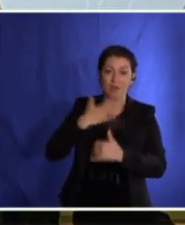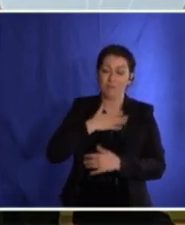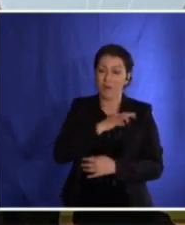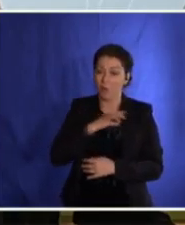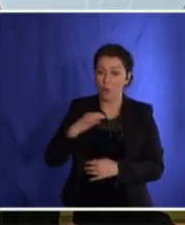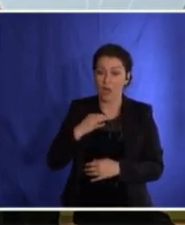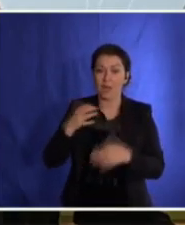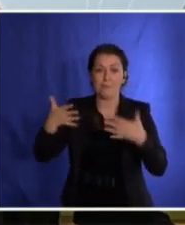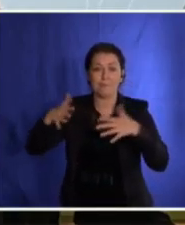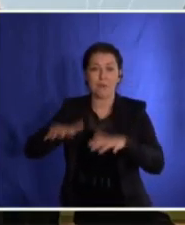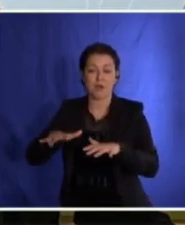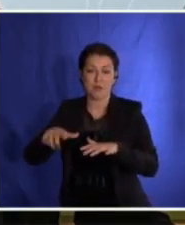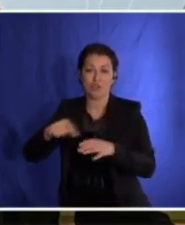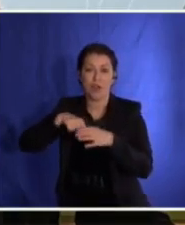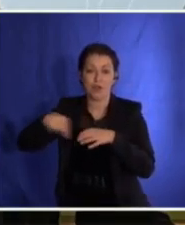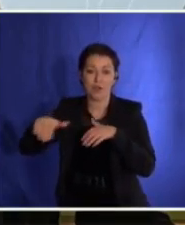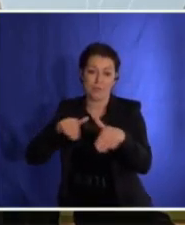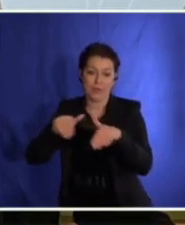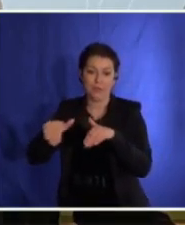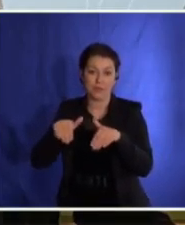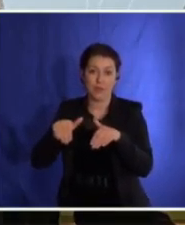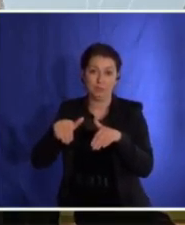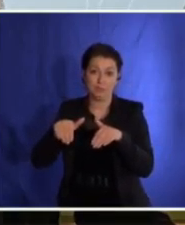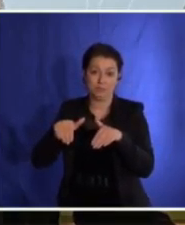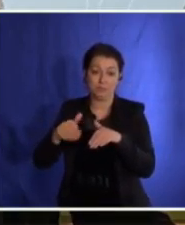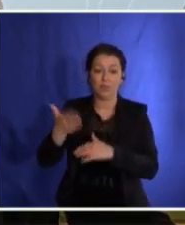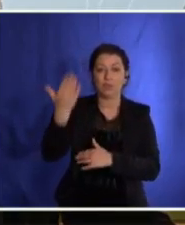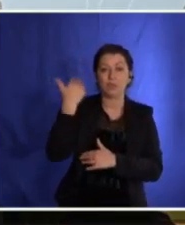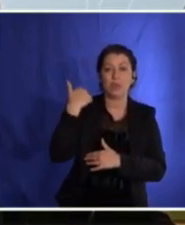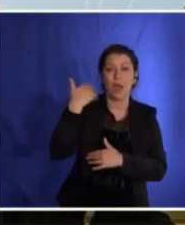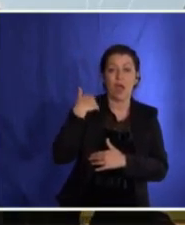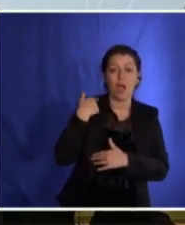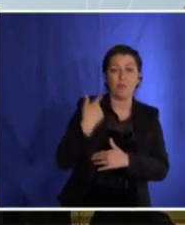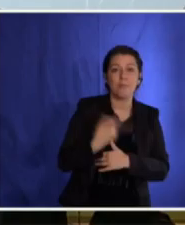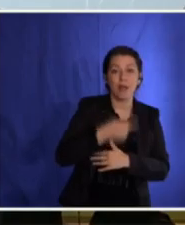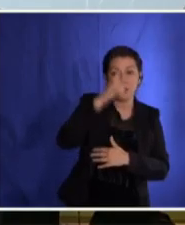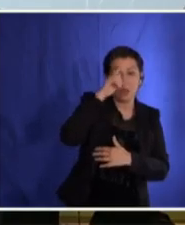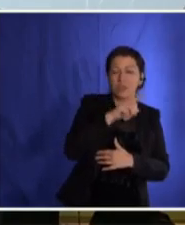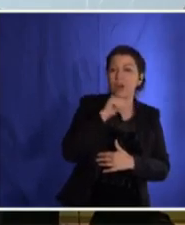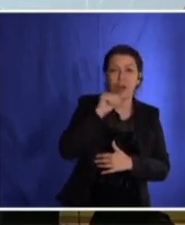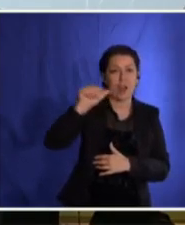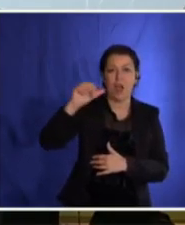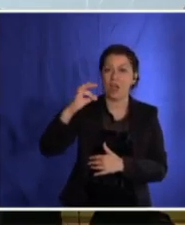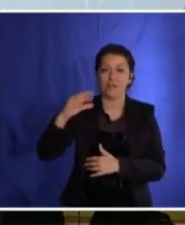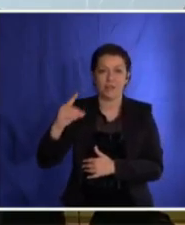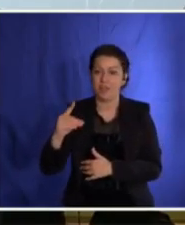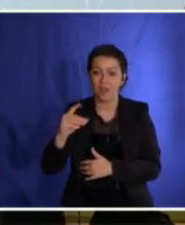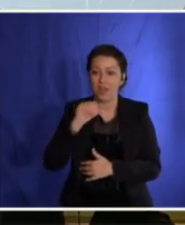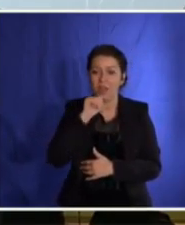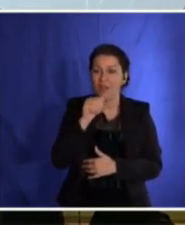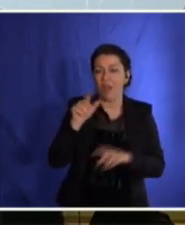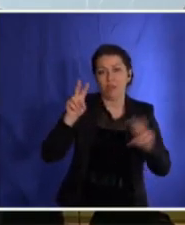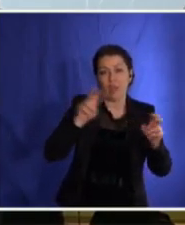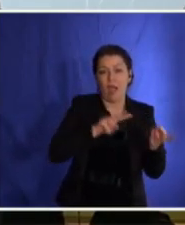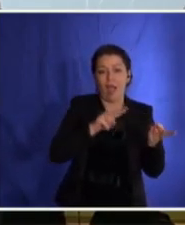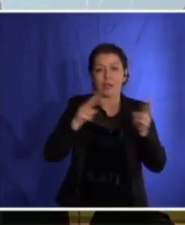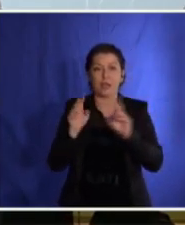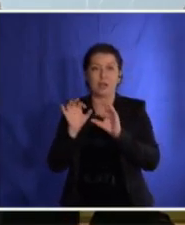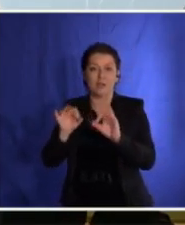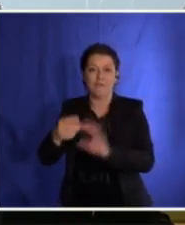war. Damals gab es in Deutschland noch keine AfD, keine sogenannte Alternative für